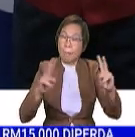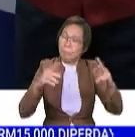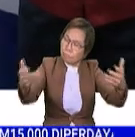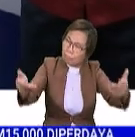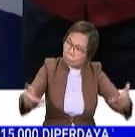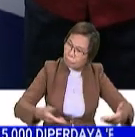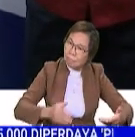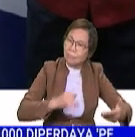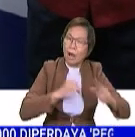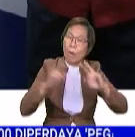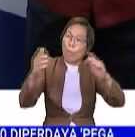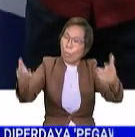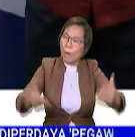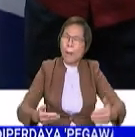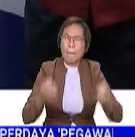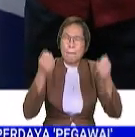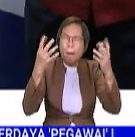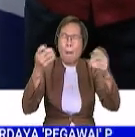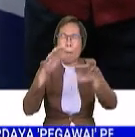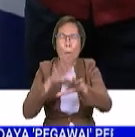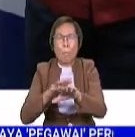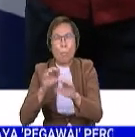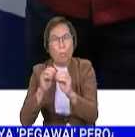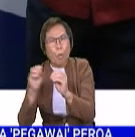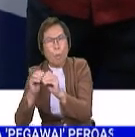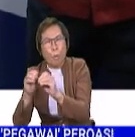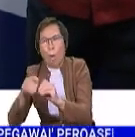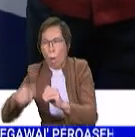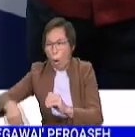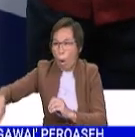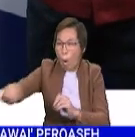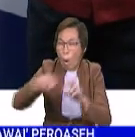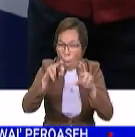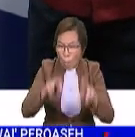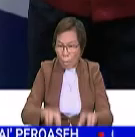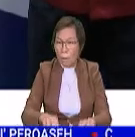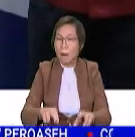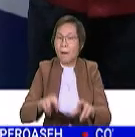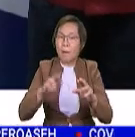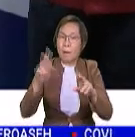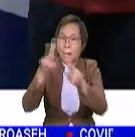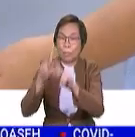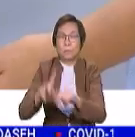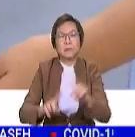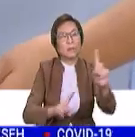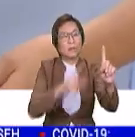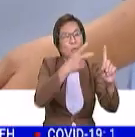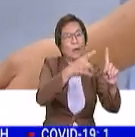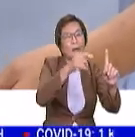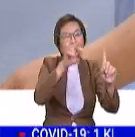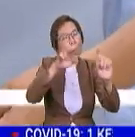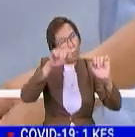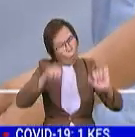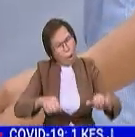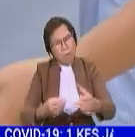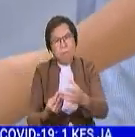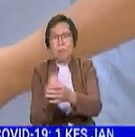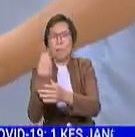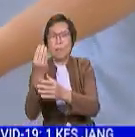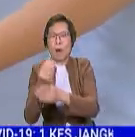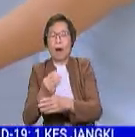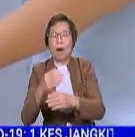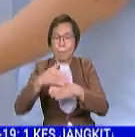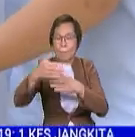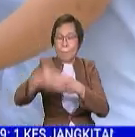melalukan kepada Lebih ramai lagi duduk kampungnya di tanah satu hektare 26 Hai jelasnya